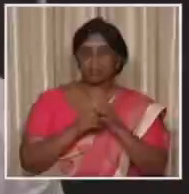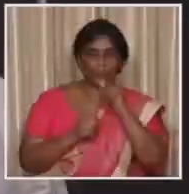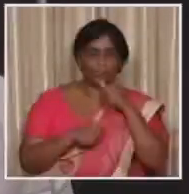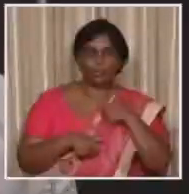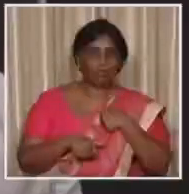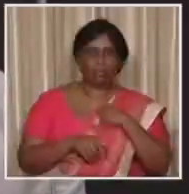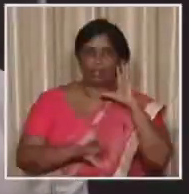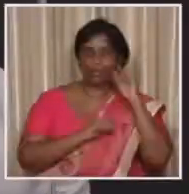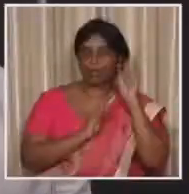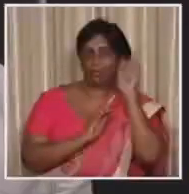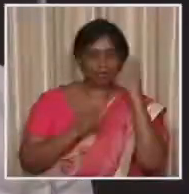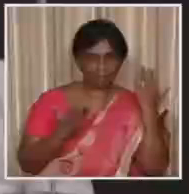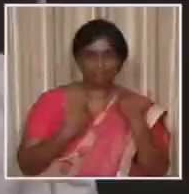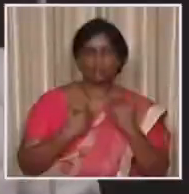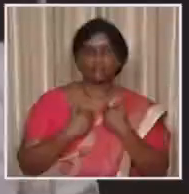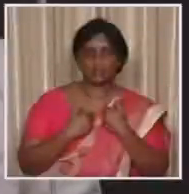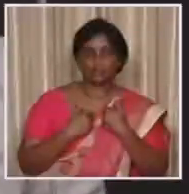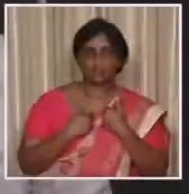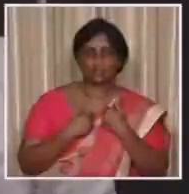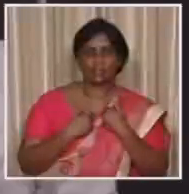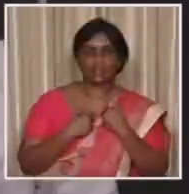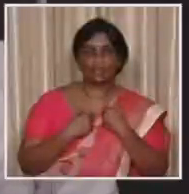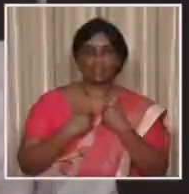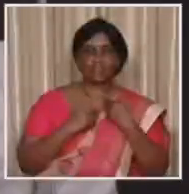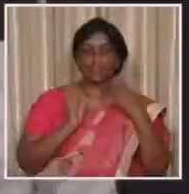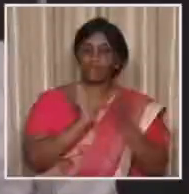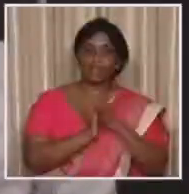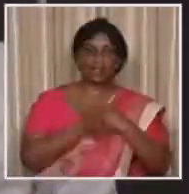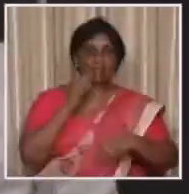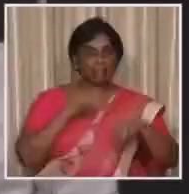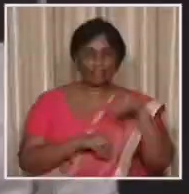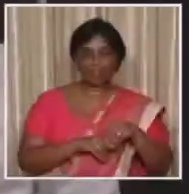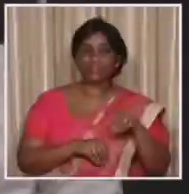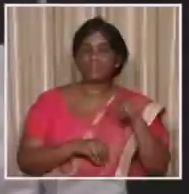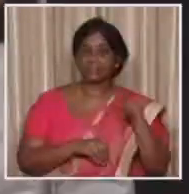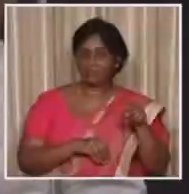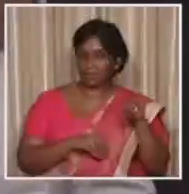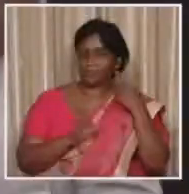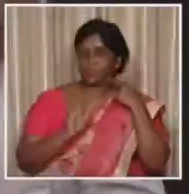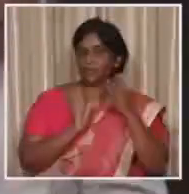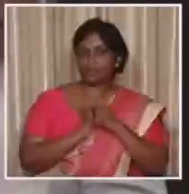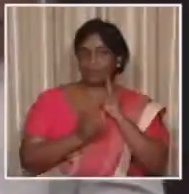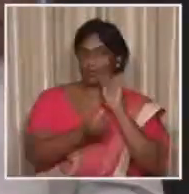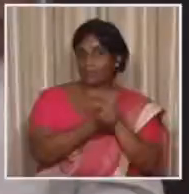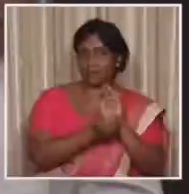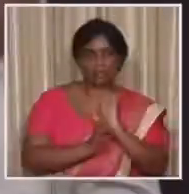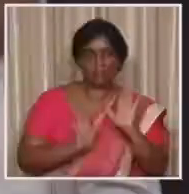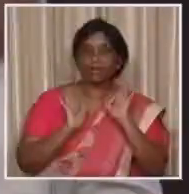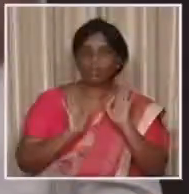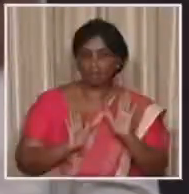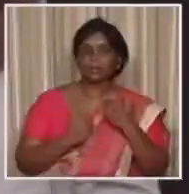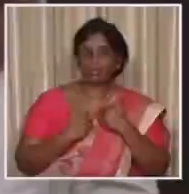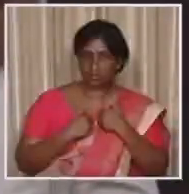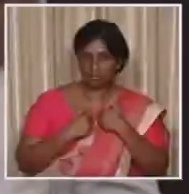taum me ko vartha alane mama nainatte ke deshpal ne ra aaram vagara kele mamme isi bande va kisi ma araksa karima ne mei namud mama